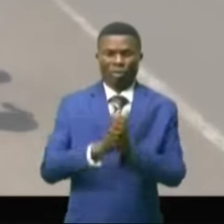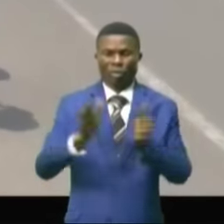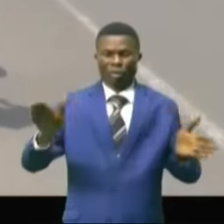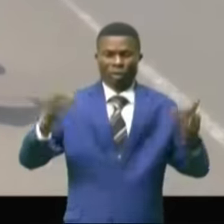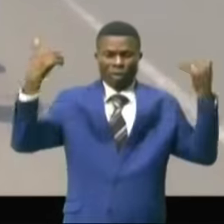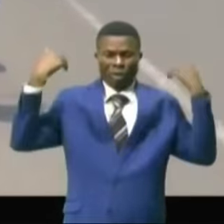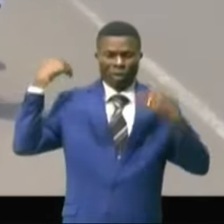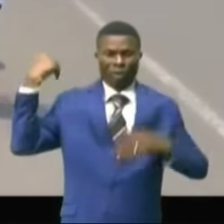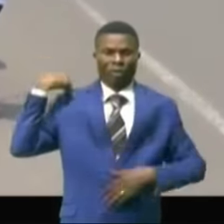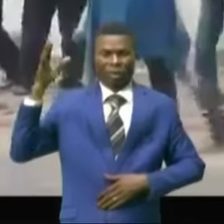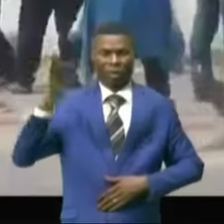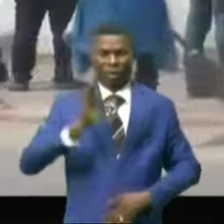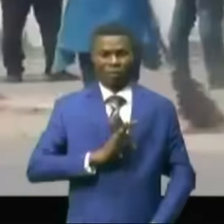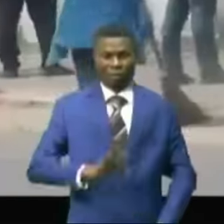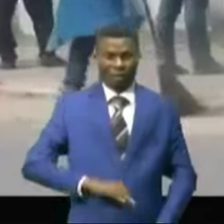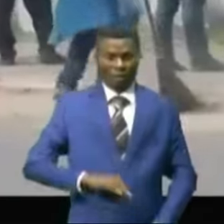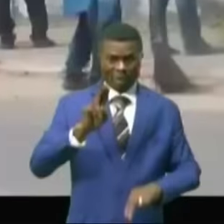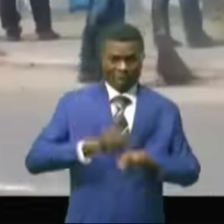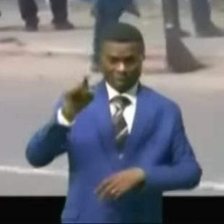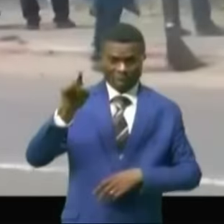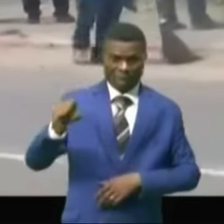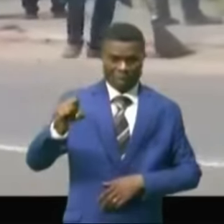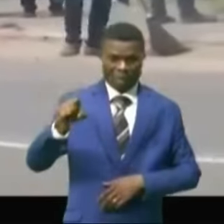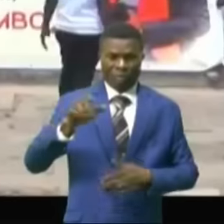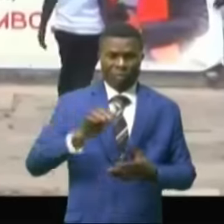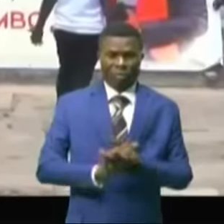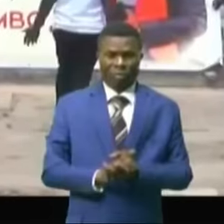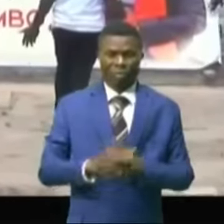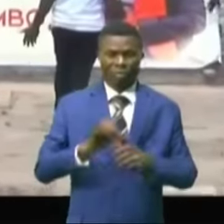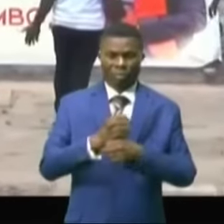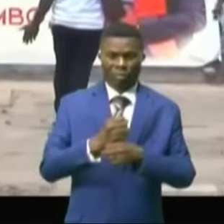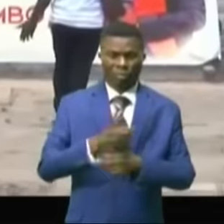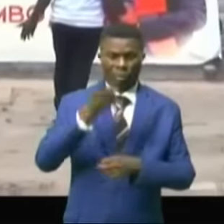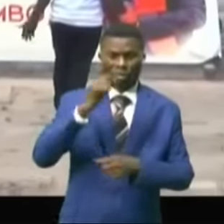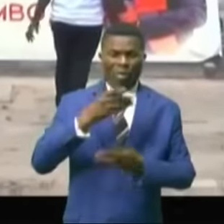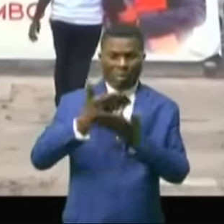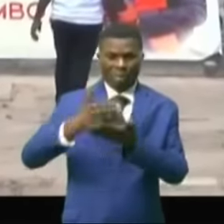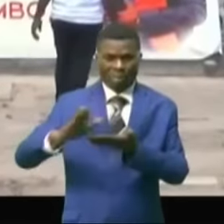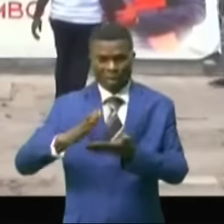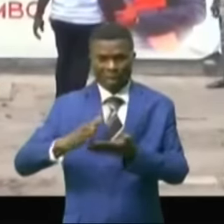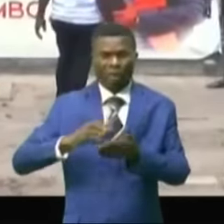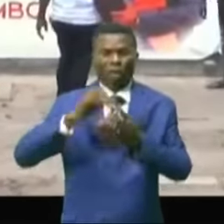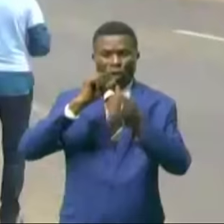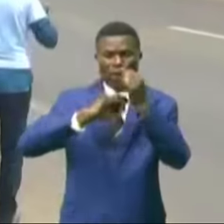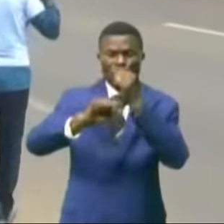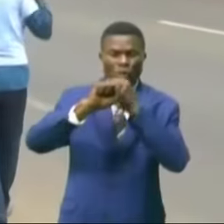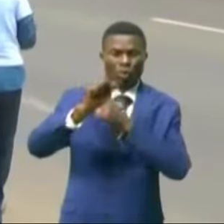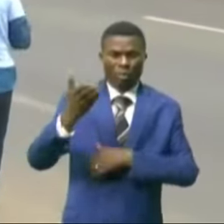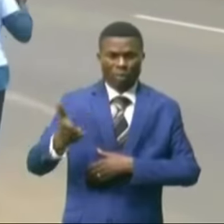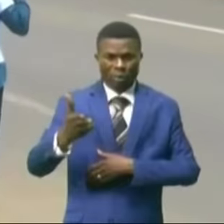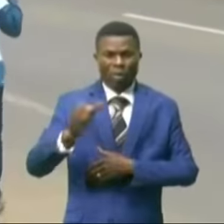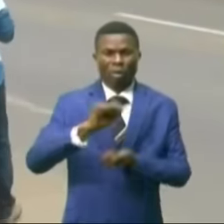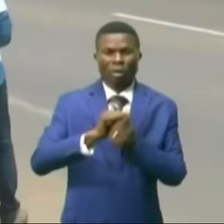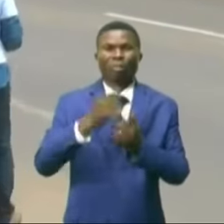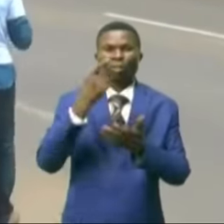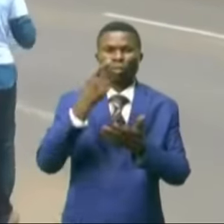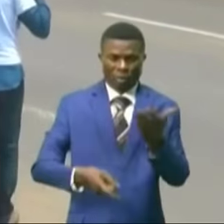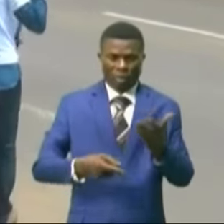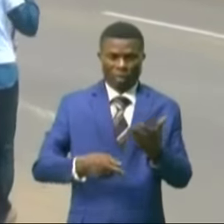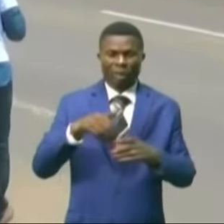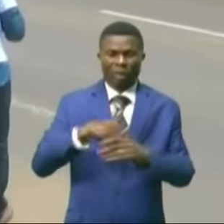l'État, Félix-Antoine Tshisekedi Tshilombo, a constitué la première étape de cette campagne. Il était question au cours de